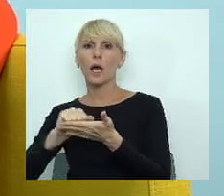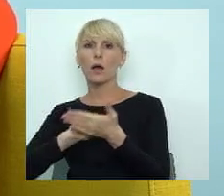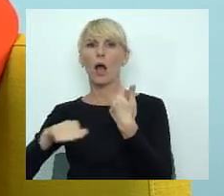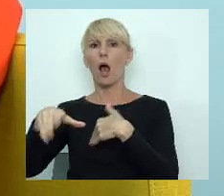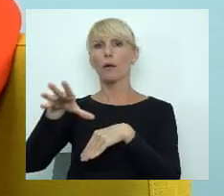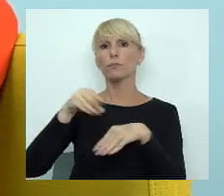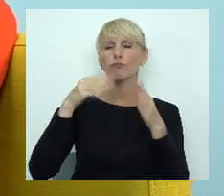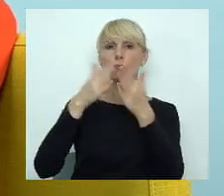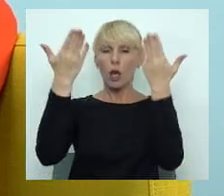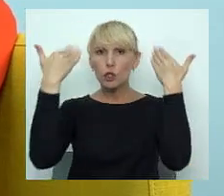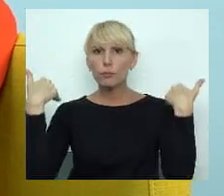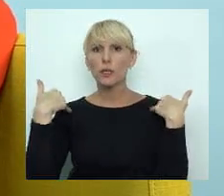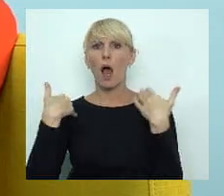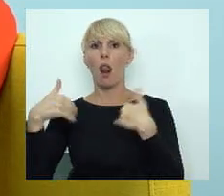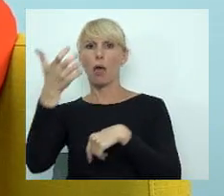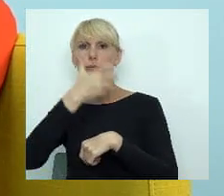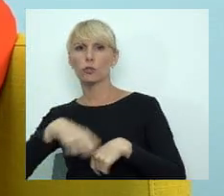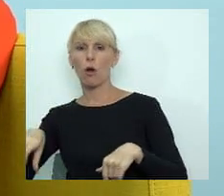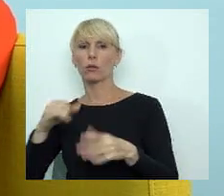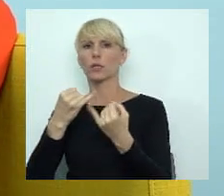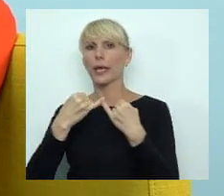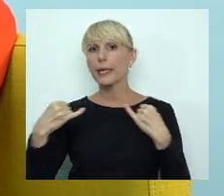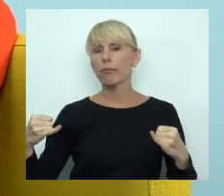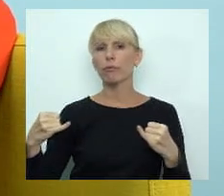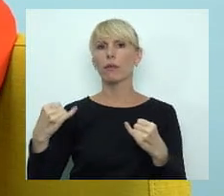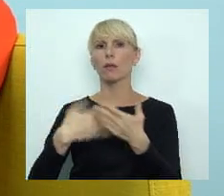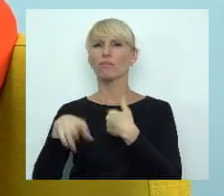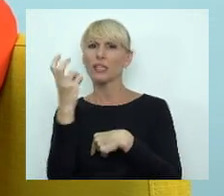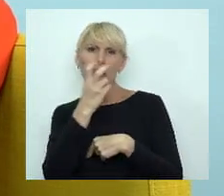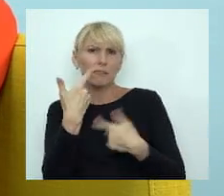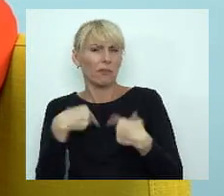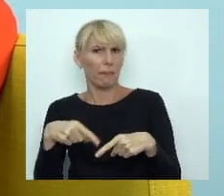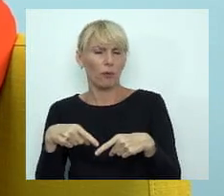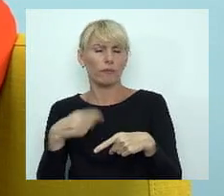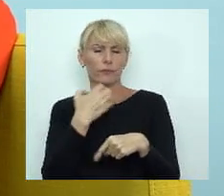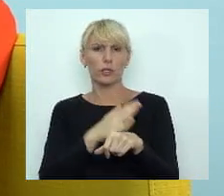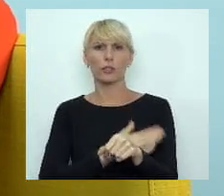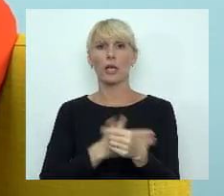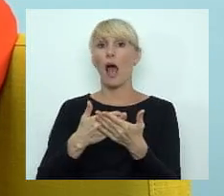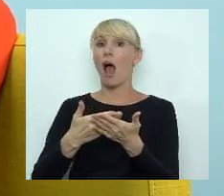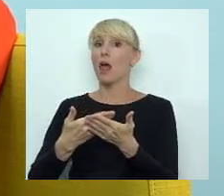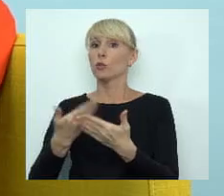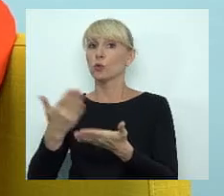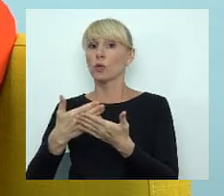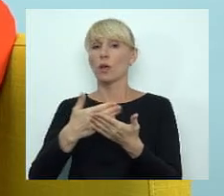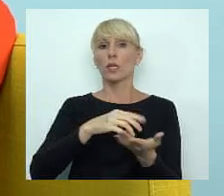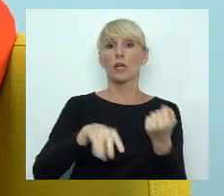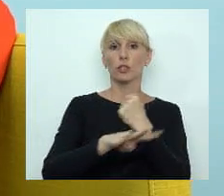przychodnie, szpitale czy też inne podmioty lecznicze nie są zainteresowane. W miejsce tej ustawy, w miejsce